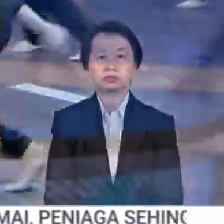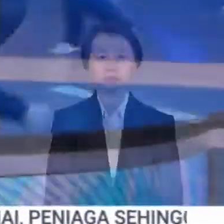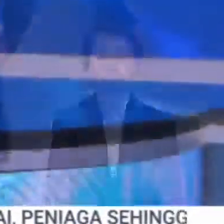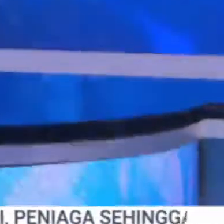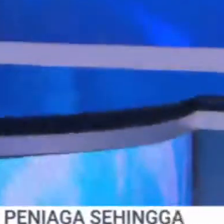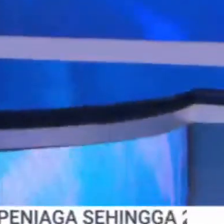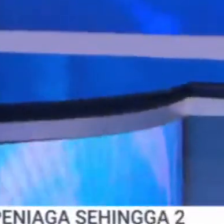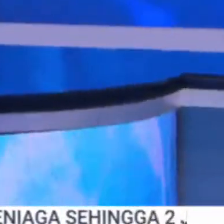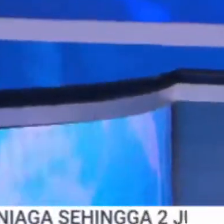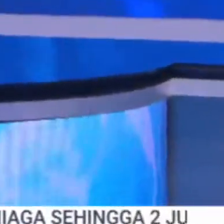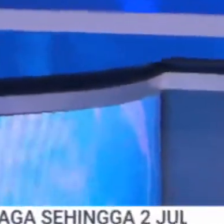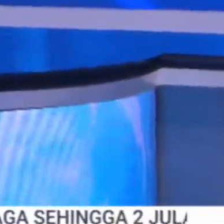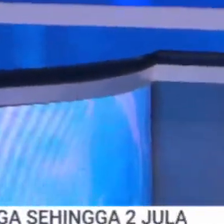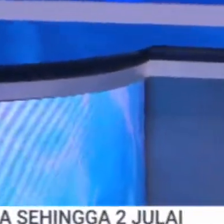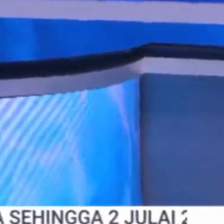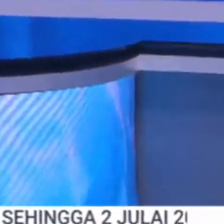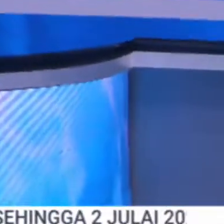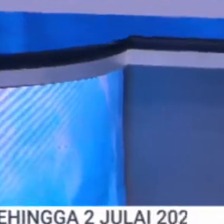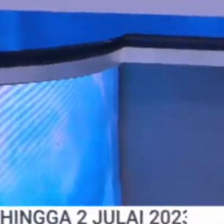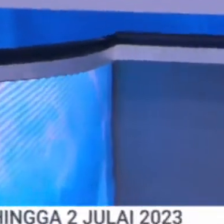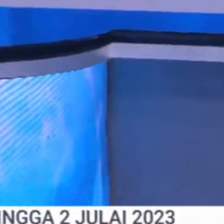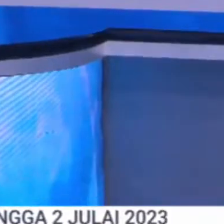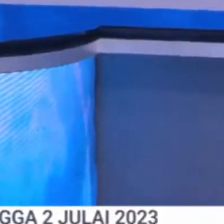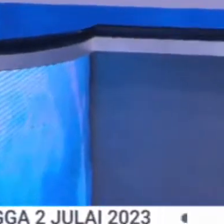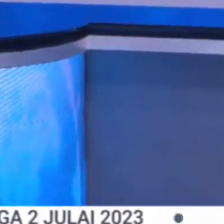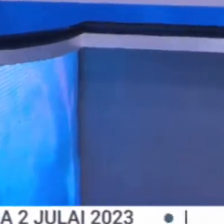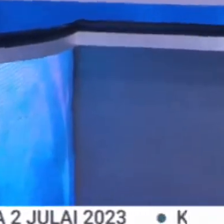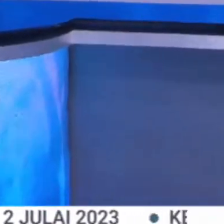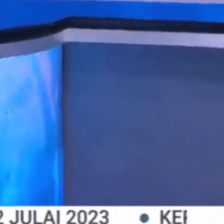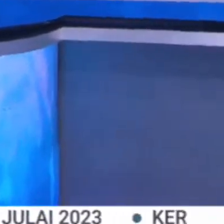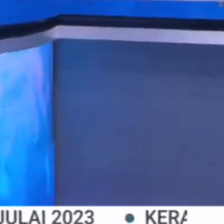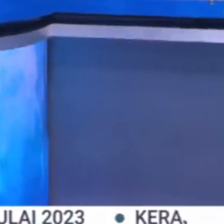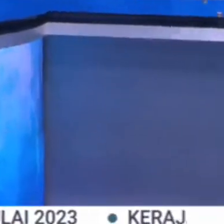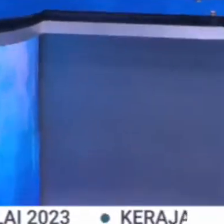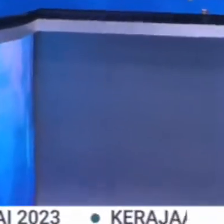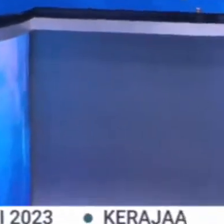Baik, berita perdana diteruskan dengan Stadium RTM. Bersama Nazri Fahmi, silakan.